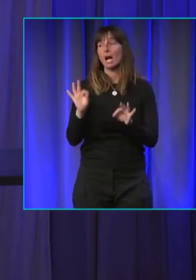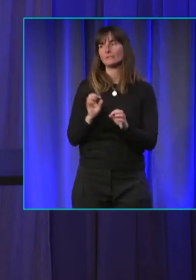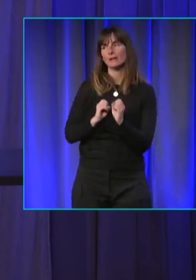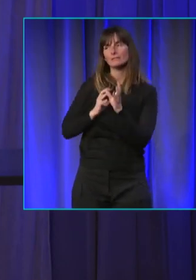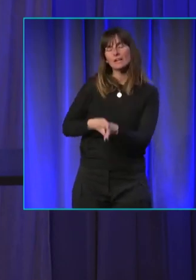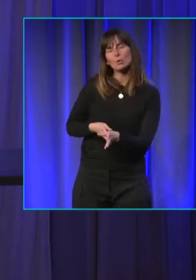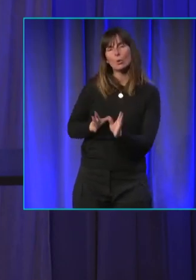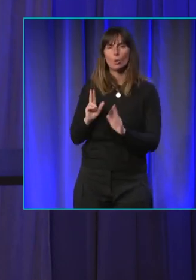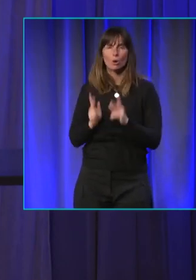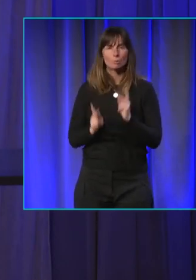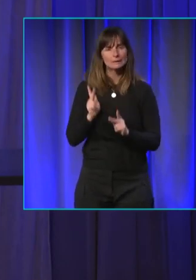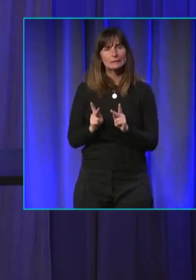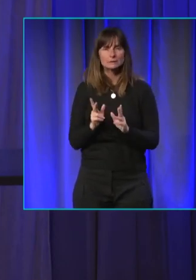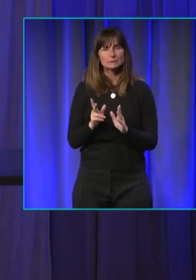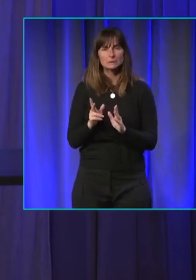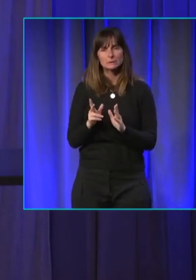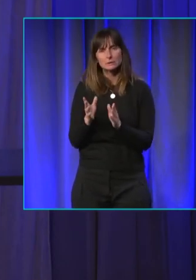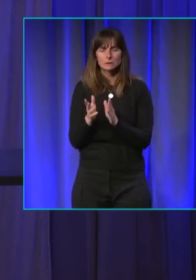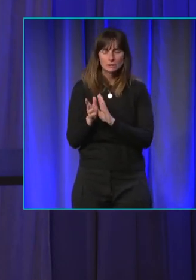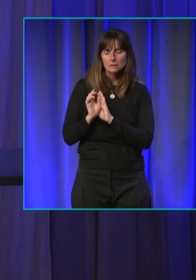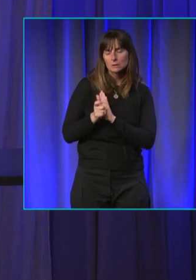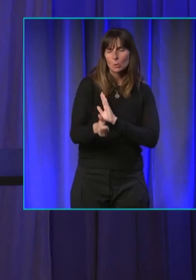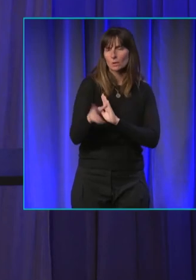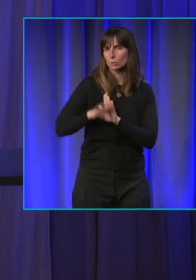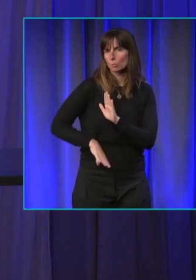moins important, il y aura moins de conséquences, parce que